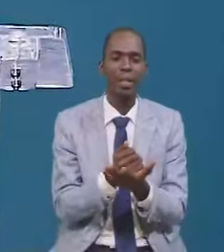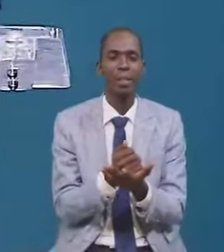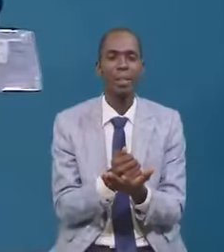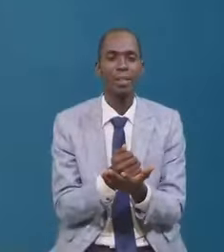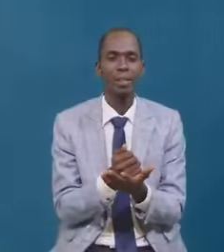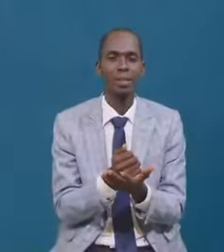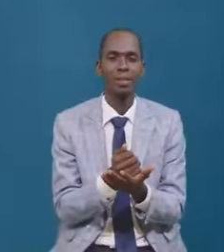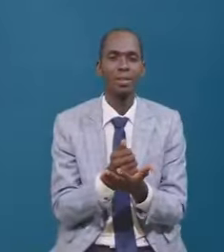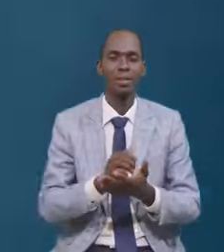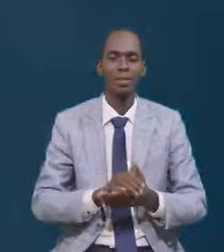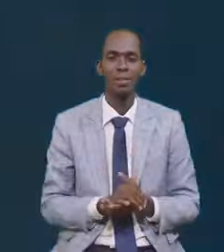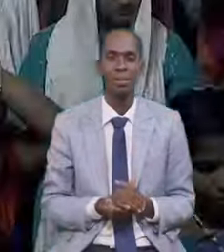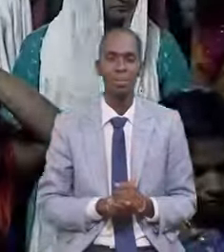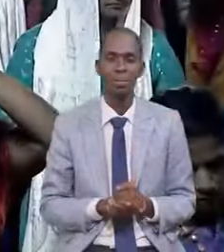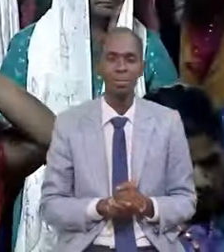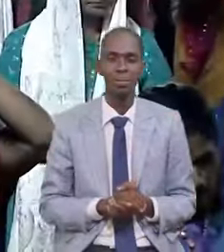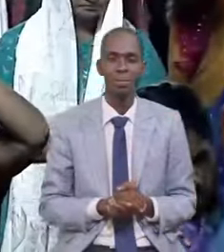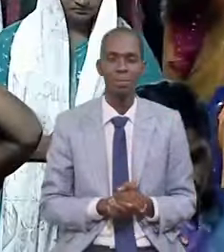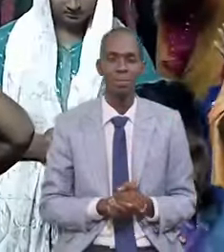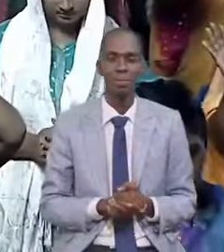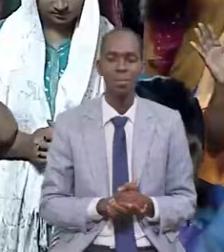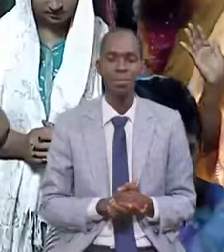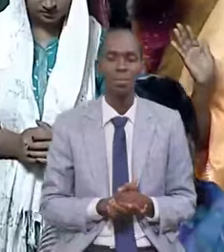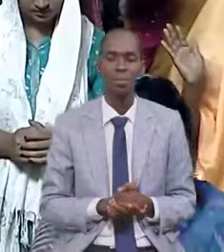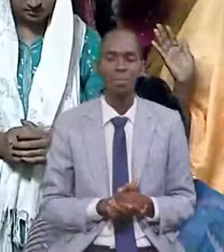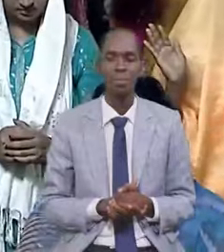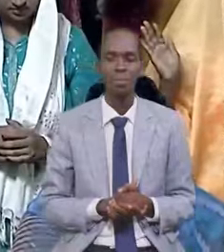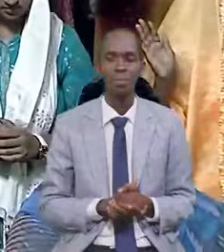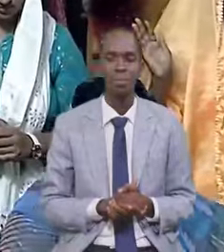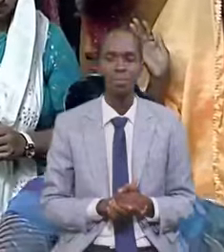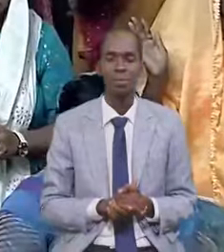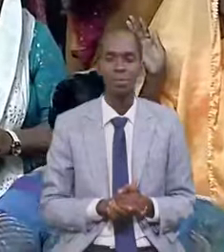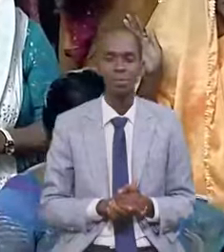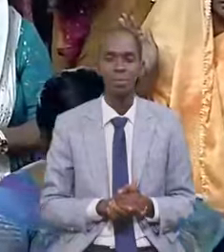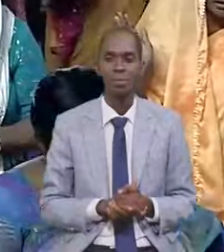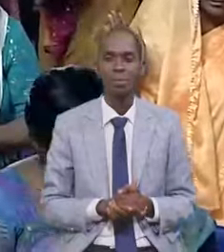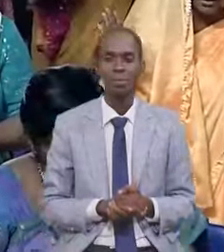చేతులు పైకి చాపి గట్టిగా ఆమేన్. మంచి సమాచారం ఎముకలకు పుష్టినిచ్చినని రాయబడింది.